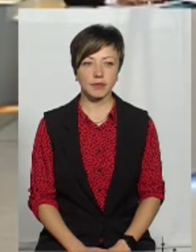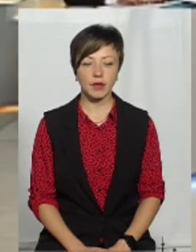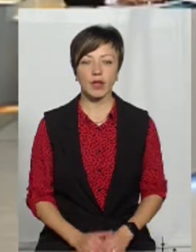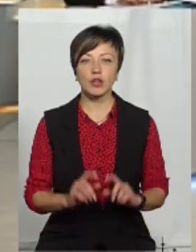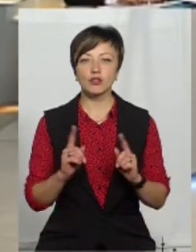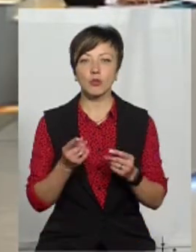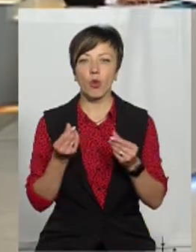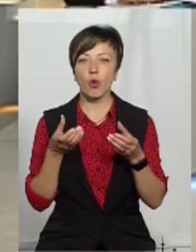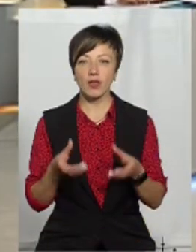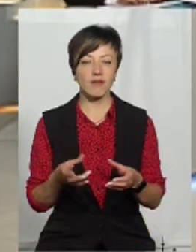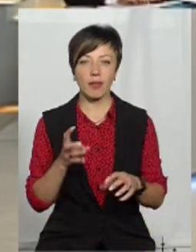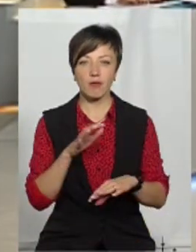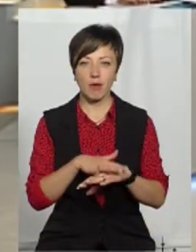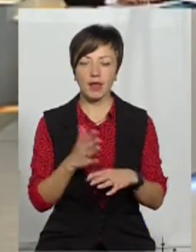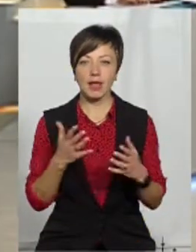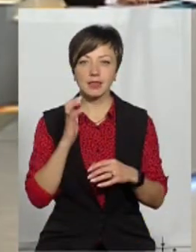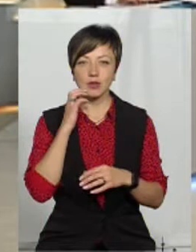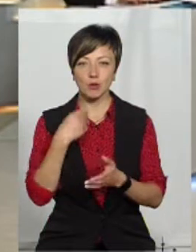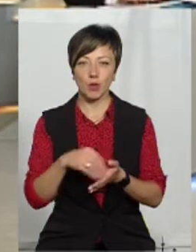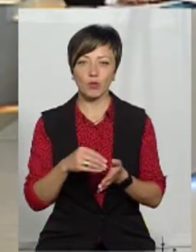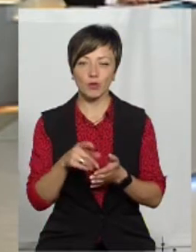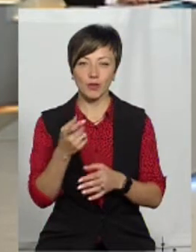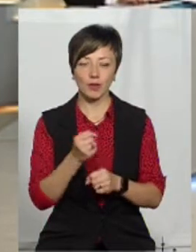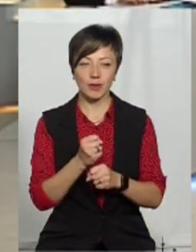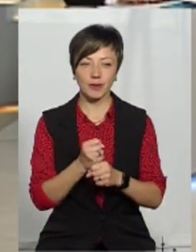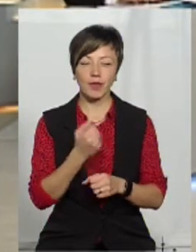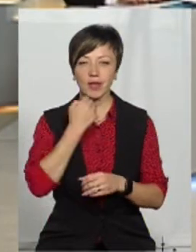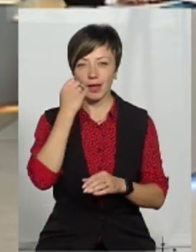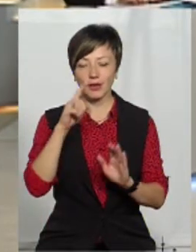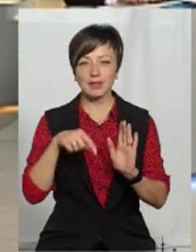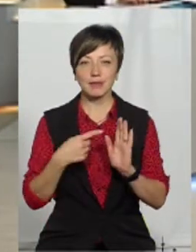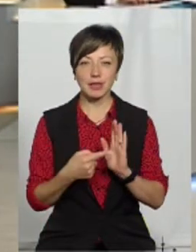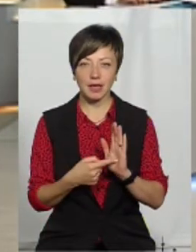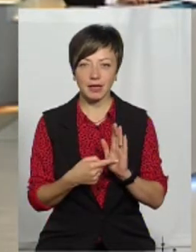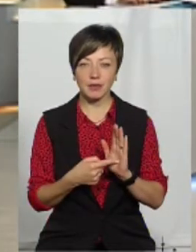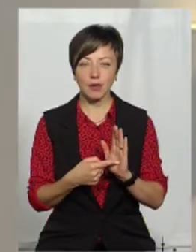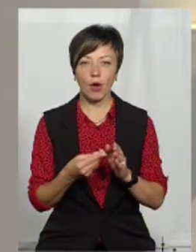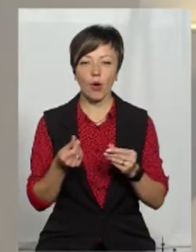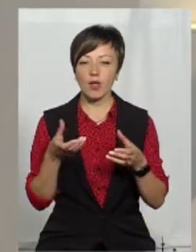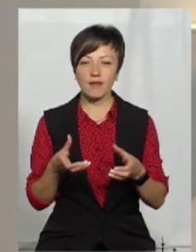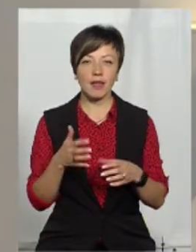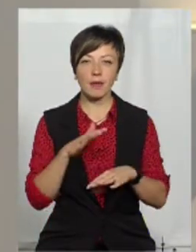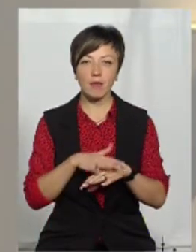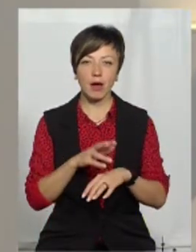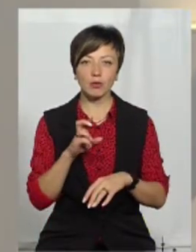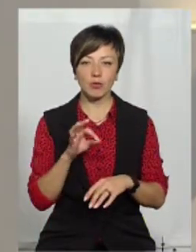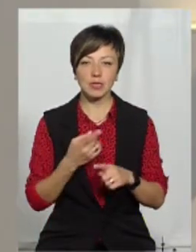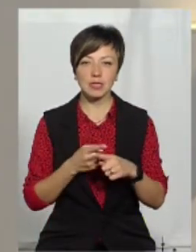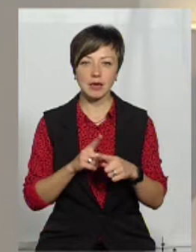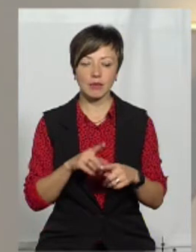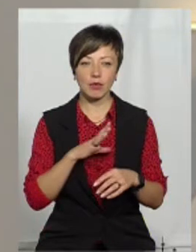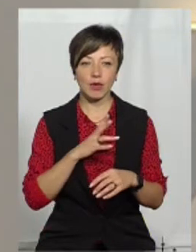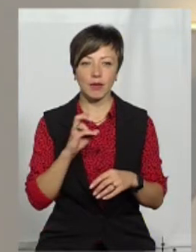Отож, чому готівка не в банку і які серйозні покупки робили? Дякую за питання. Готівка не в банку, тому що це було